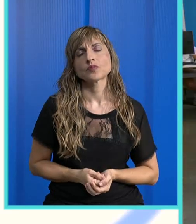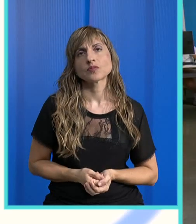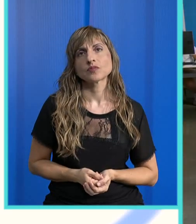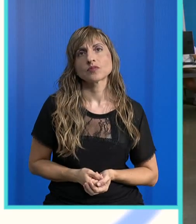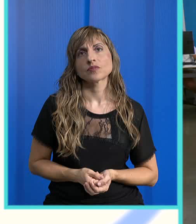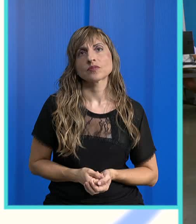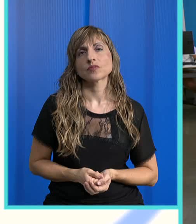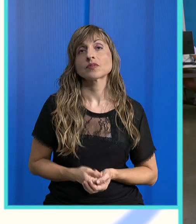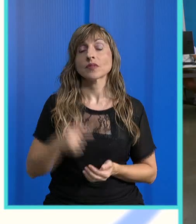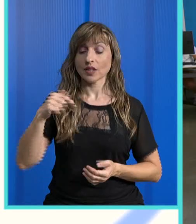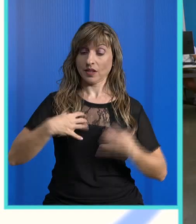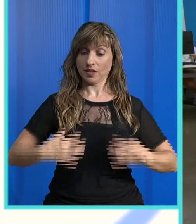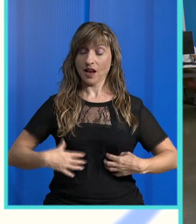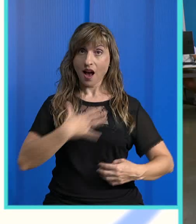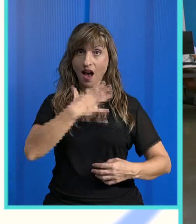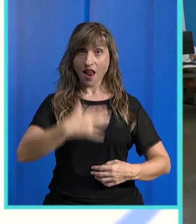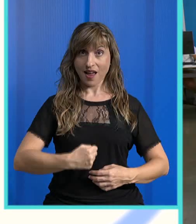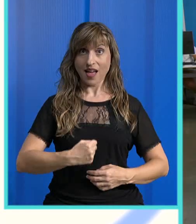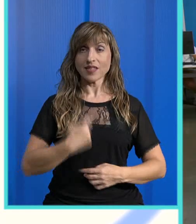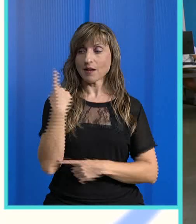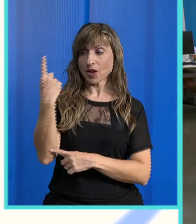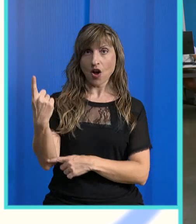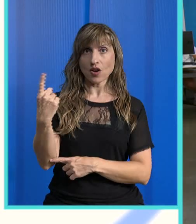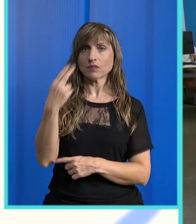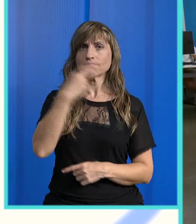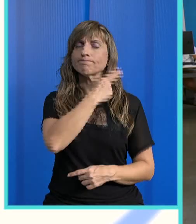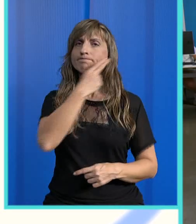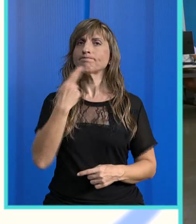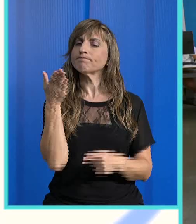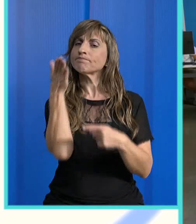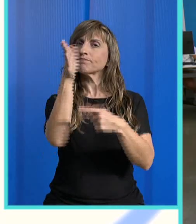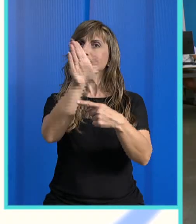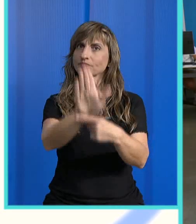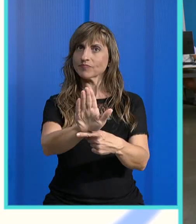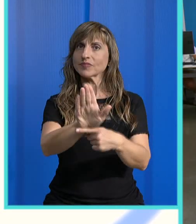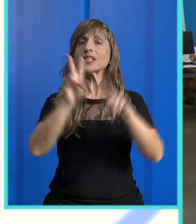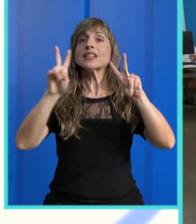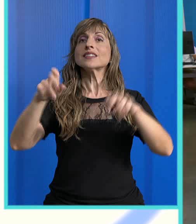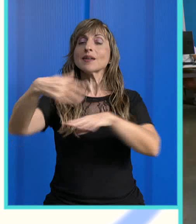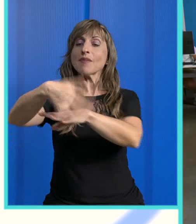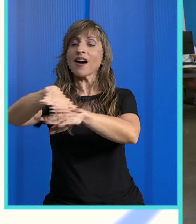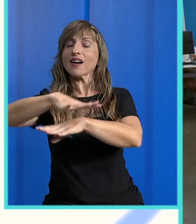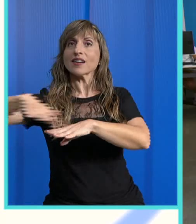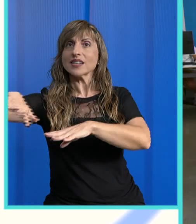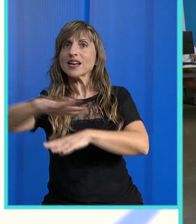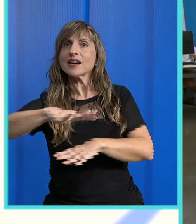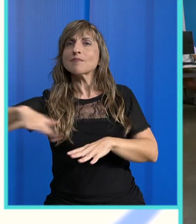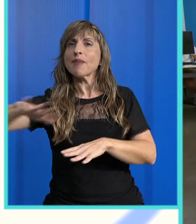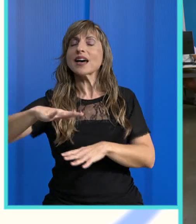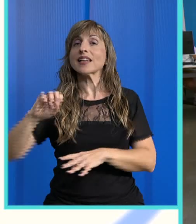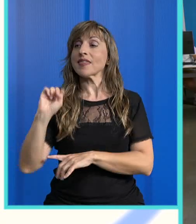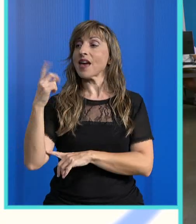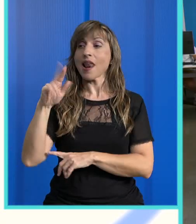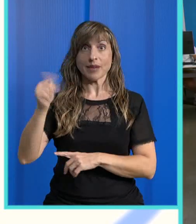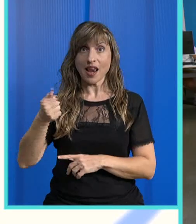I tornant a Badalona, l'alcalde Xavier García Albiol s'ha compromès a presentar una proposta en torn de pacificació del barri de Dalt-la-Vila abans que s